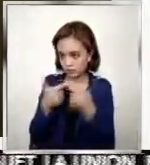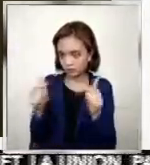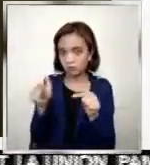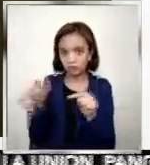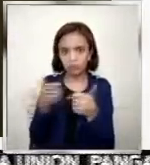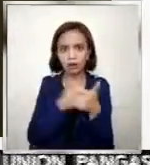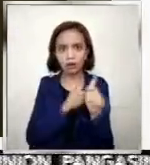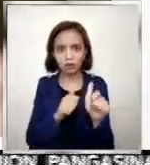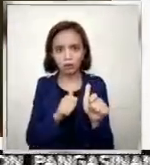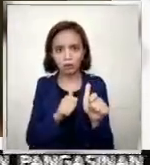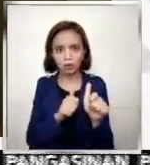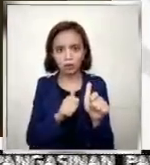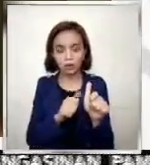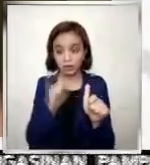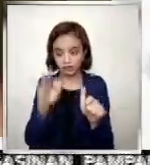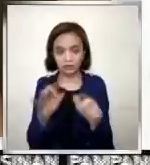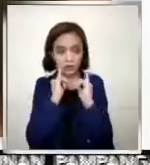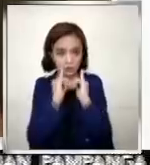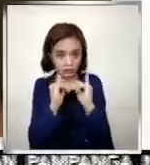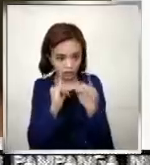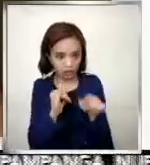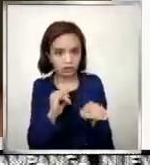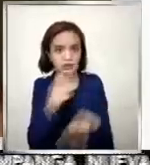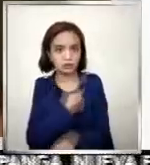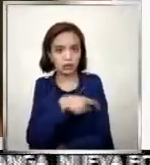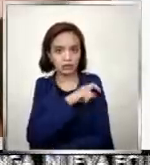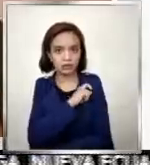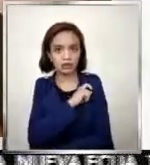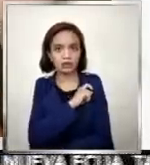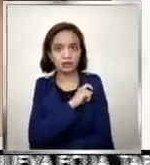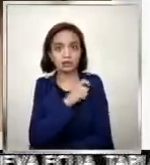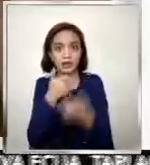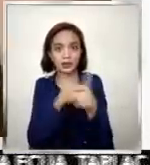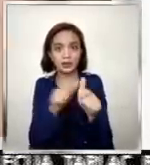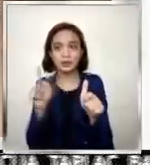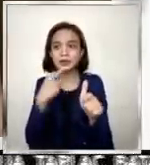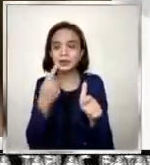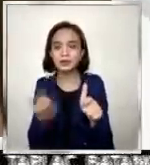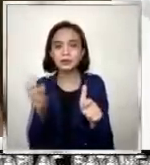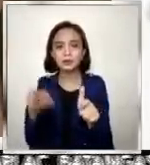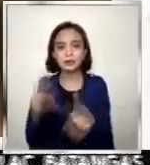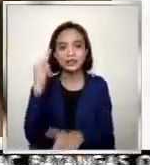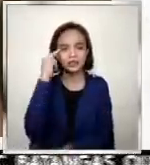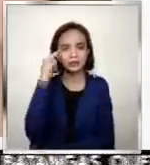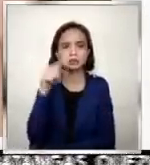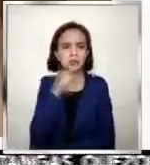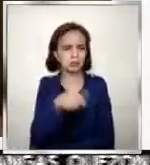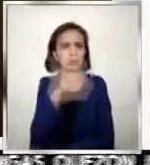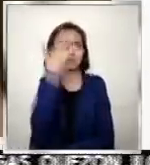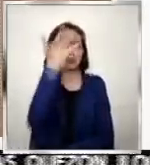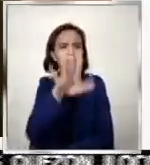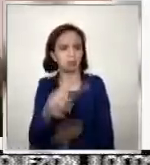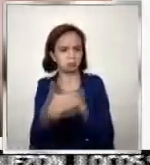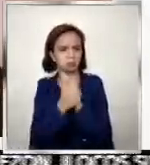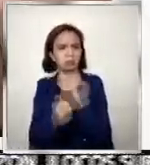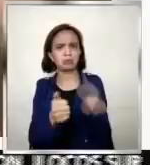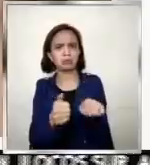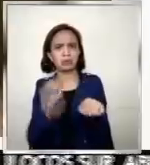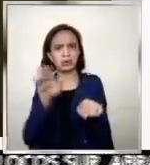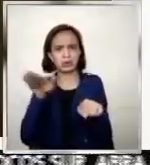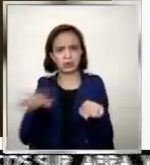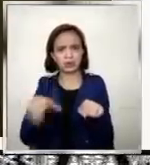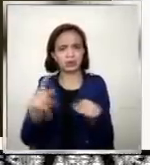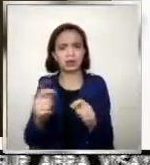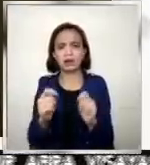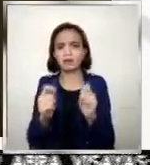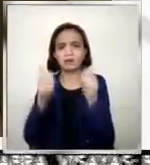gives her an instruction in Spanish, gagawin niya yung inutusan ni Nico. So, parang magaling talaga. As in, magaling talaga pagbata. They're really quick to learn. When